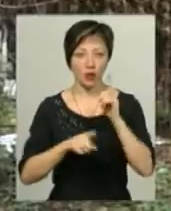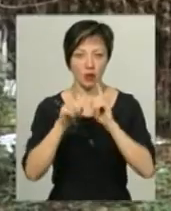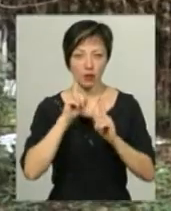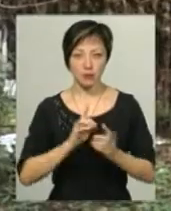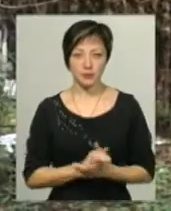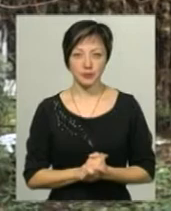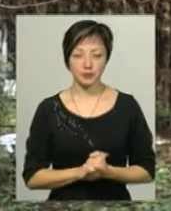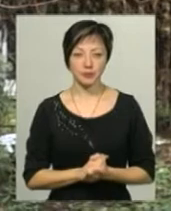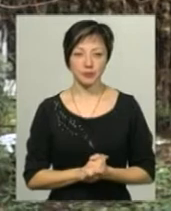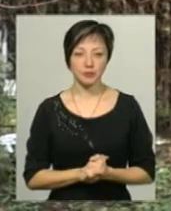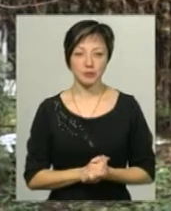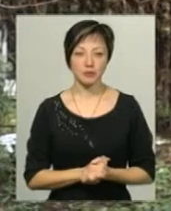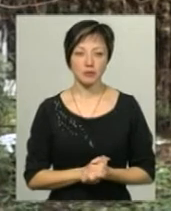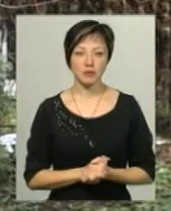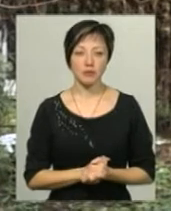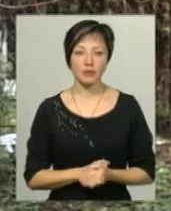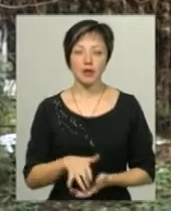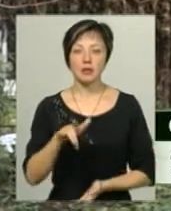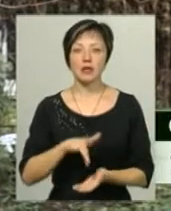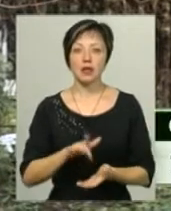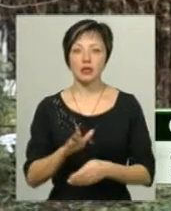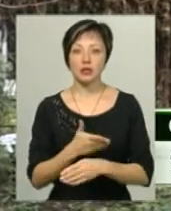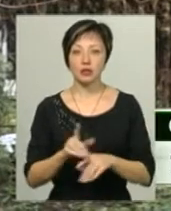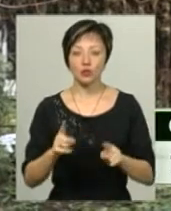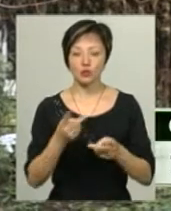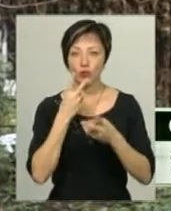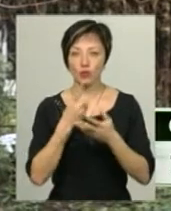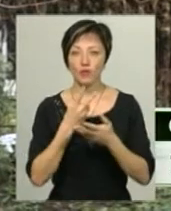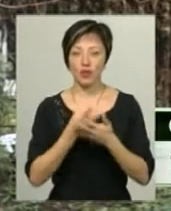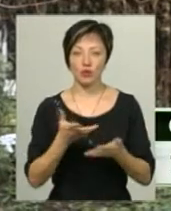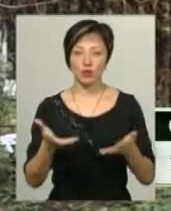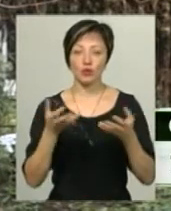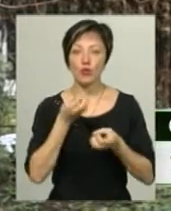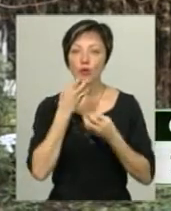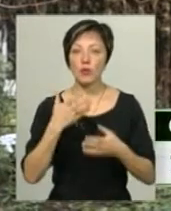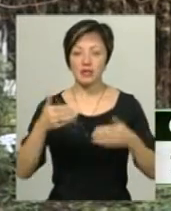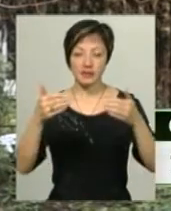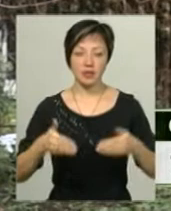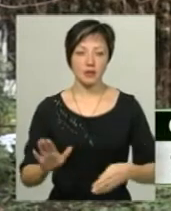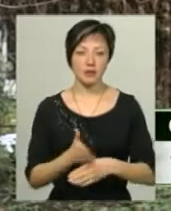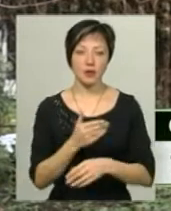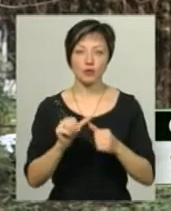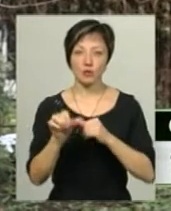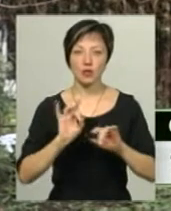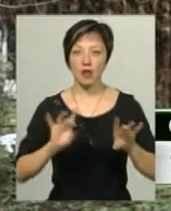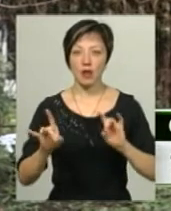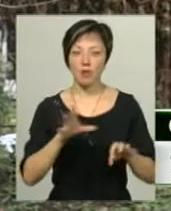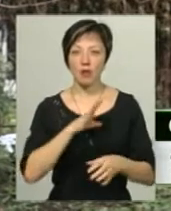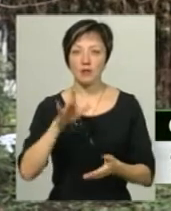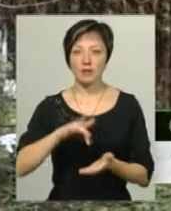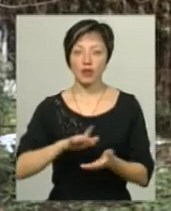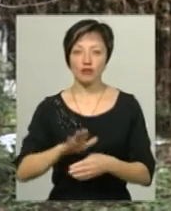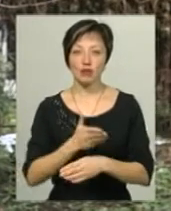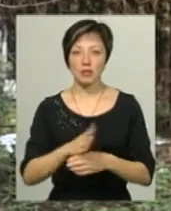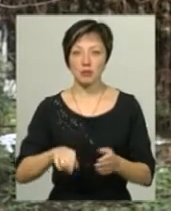ради Олександр Чернієвич. По центральній частині це дуже добре видно, тому що ми з фасадів забрали майже всю зовнішню рекламу, яка була в центральній частині